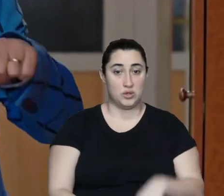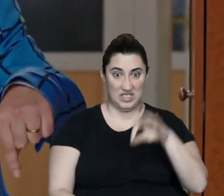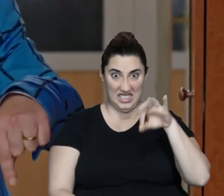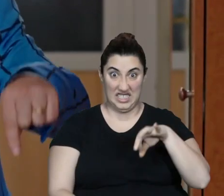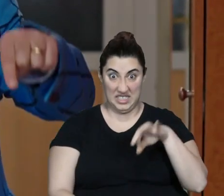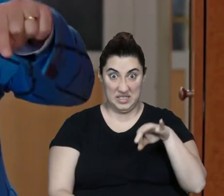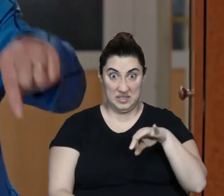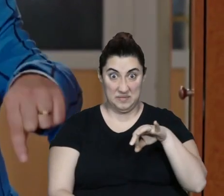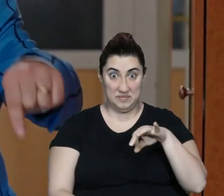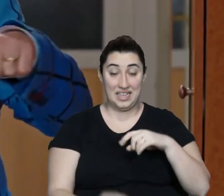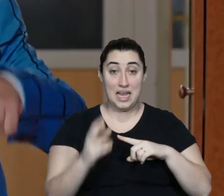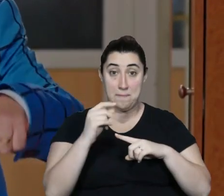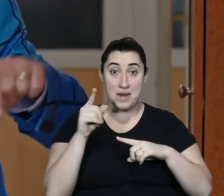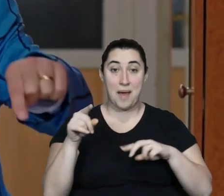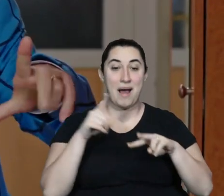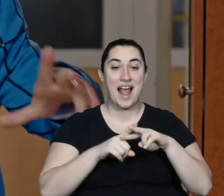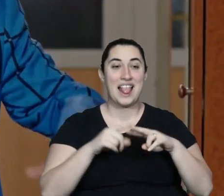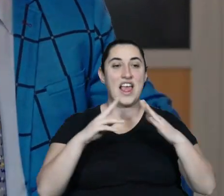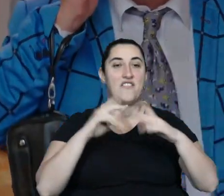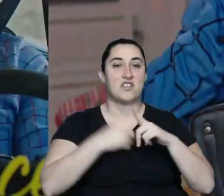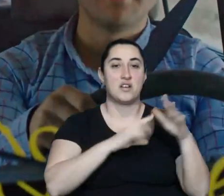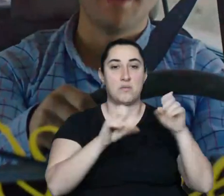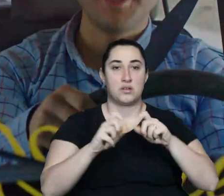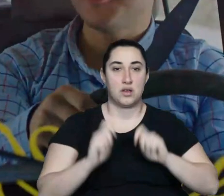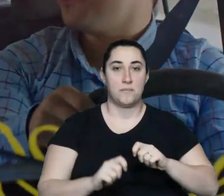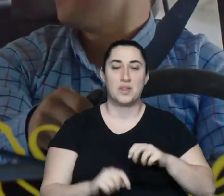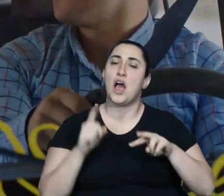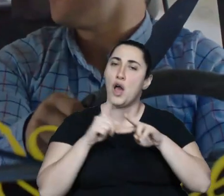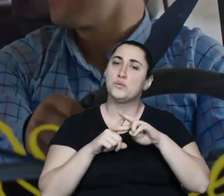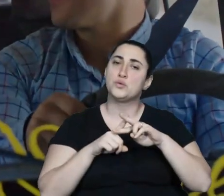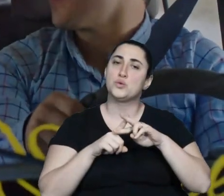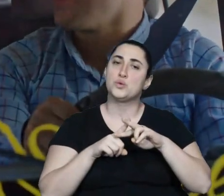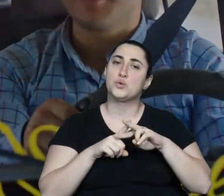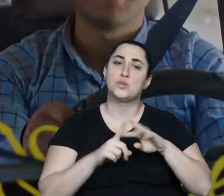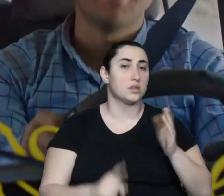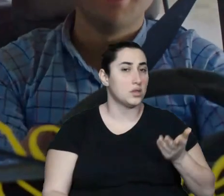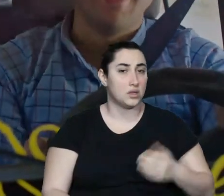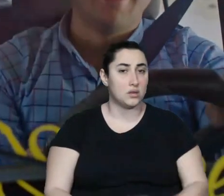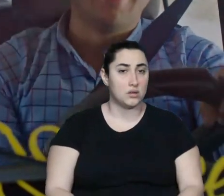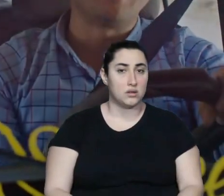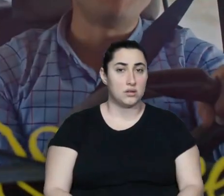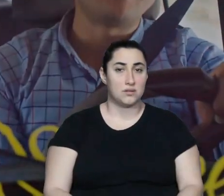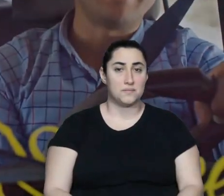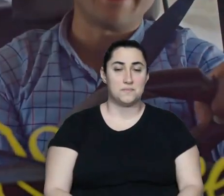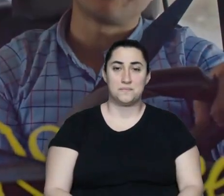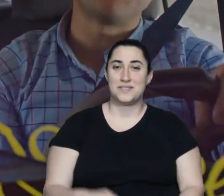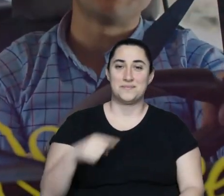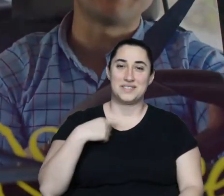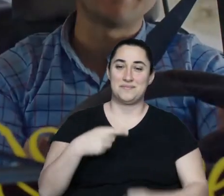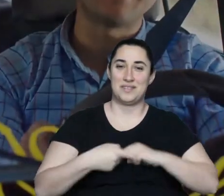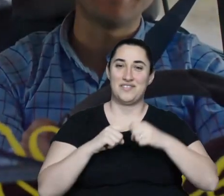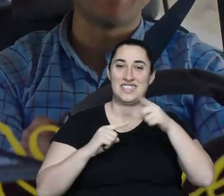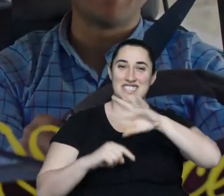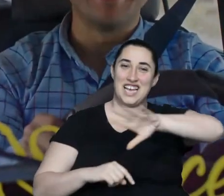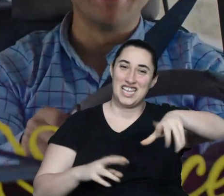an itibariyle İbrahim Alev'e ev tuttu. Araba. Aysu. Ne? Hani biz geçen hafta